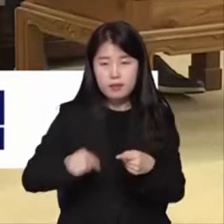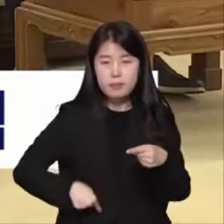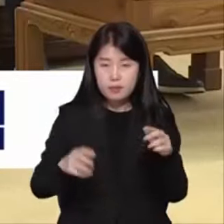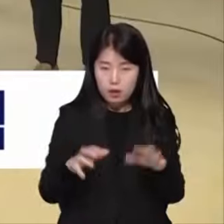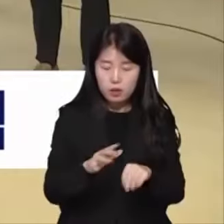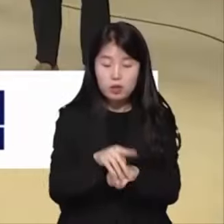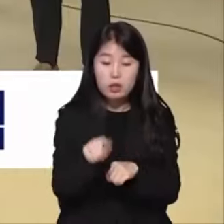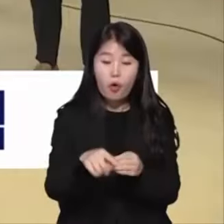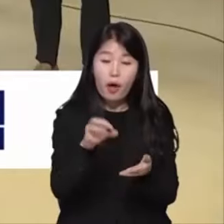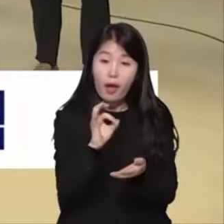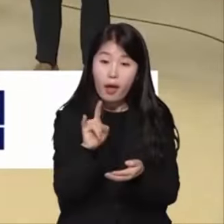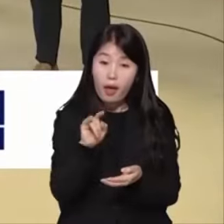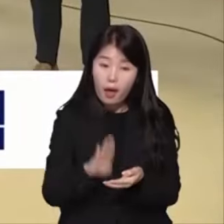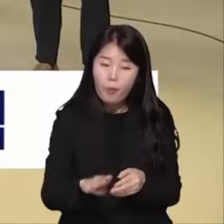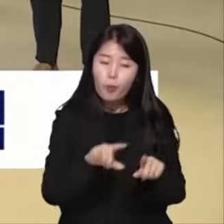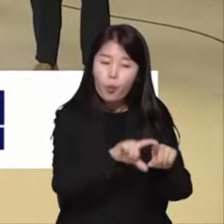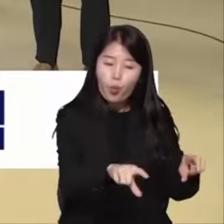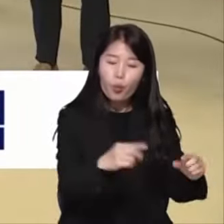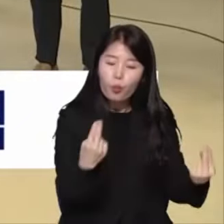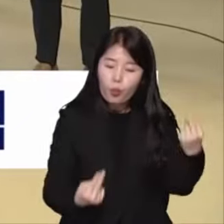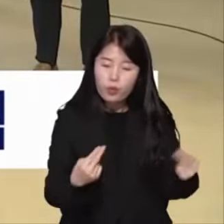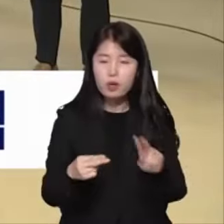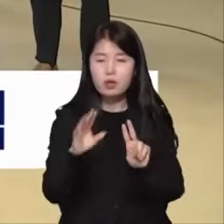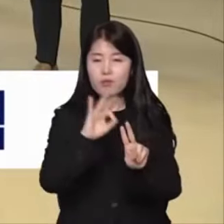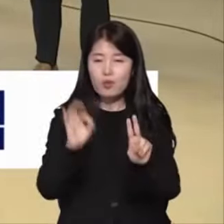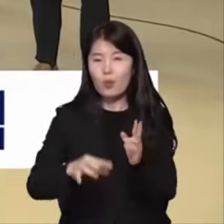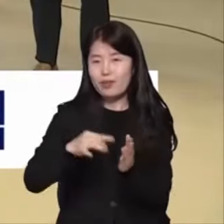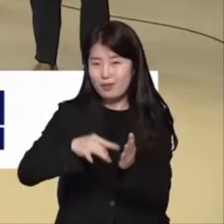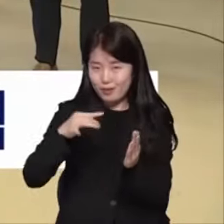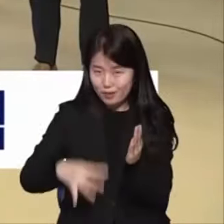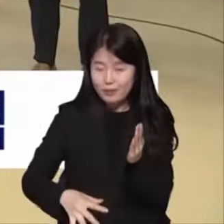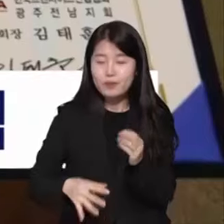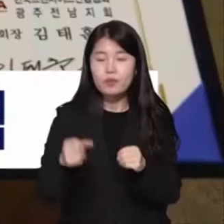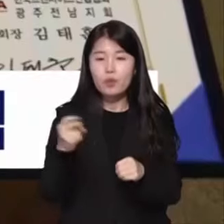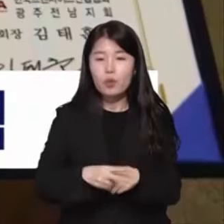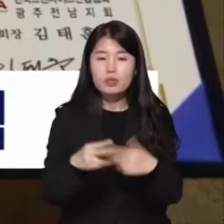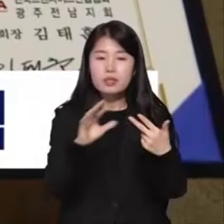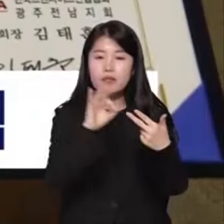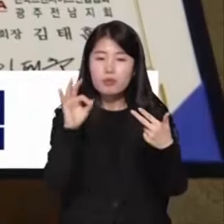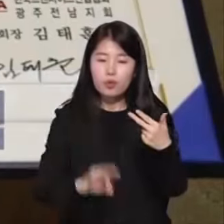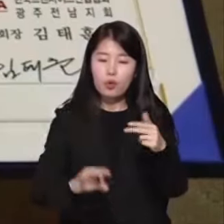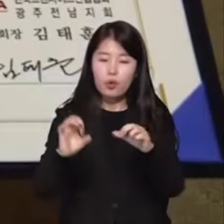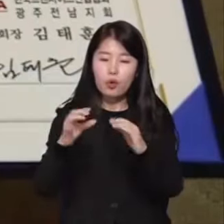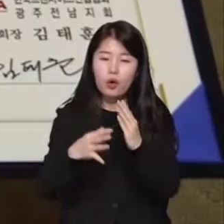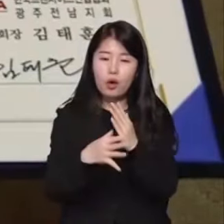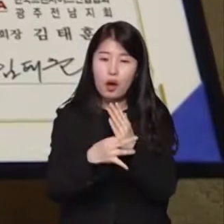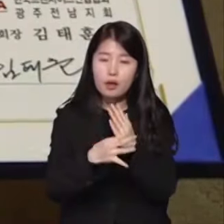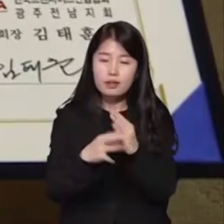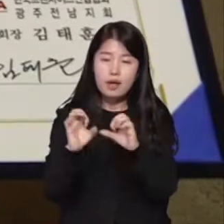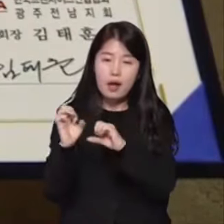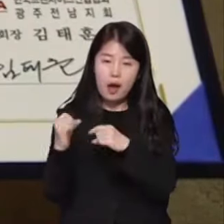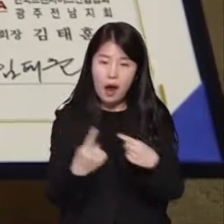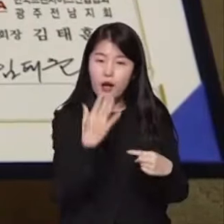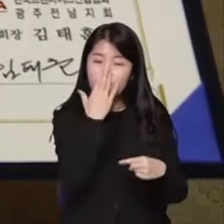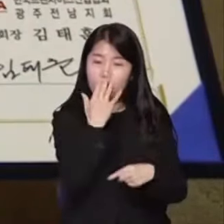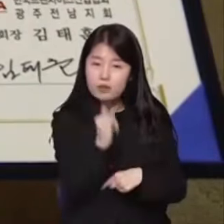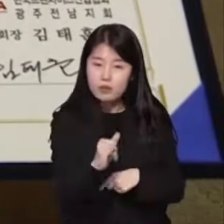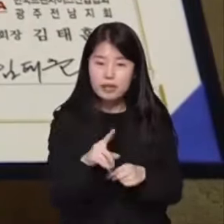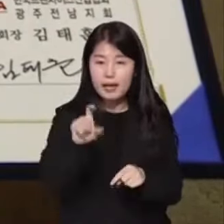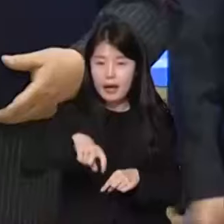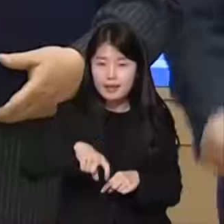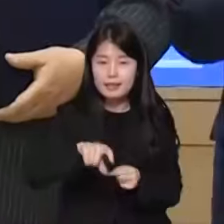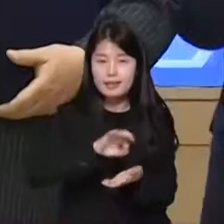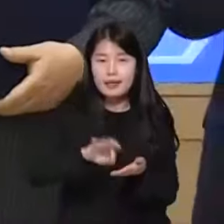수수료가 2%로 민간 앱의 6분의 1 수준이며 7% 할인 구매할 수 있는 광주 상생카드로도 온라인